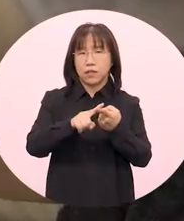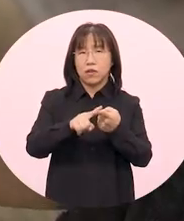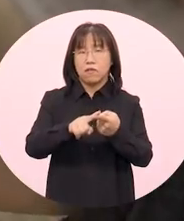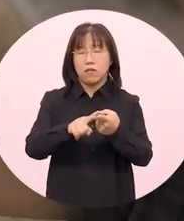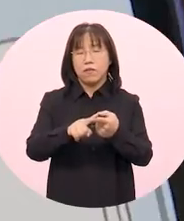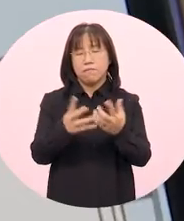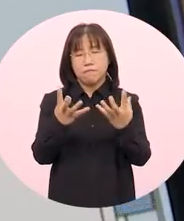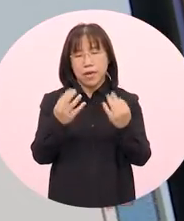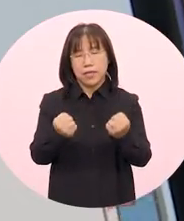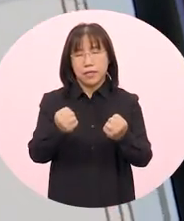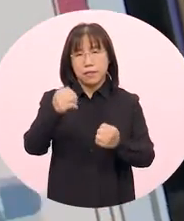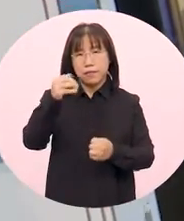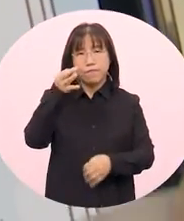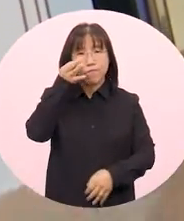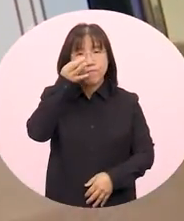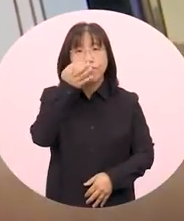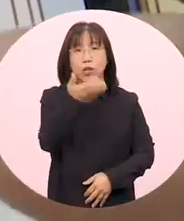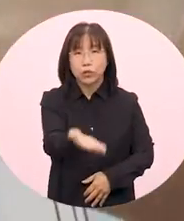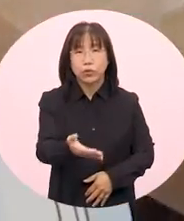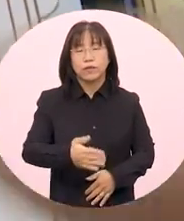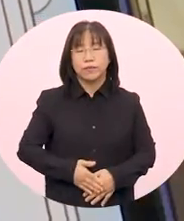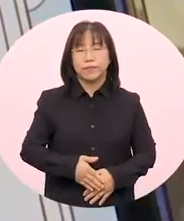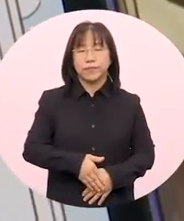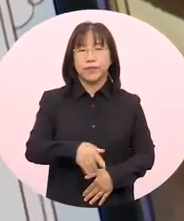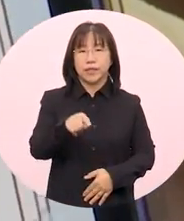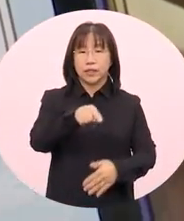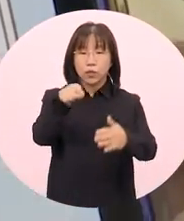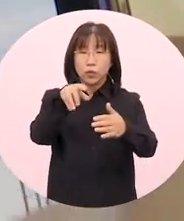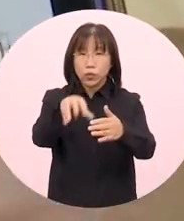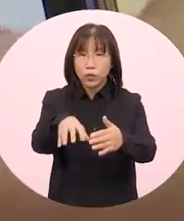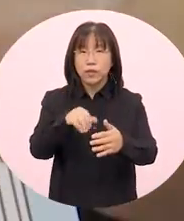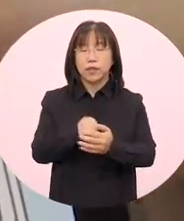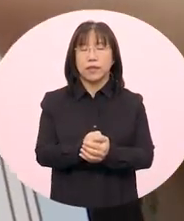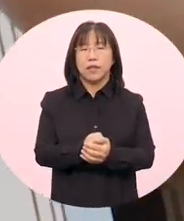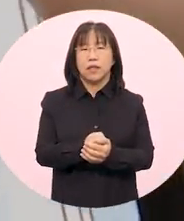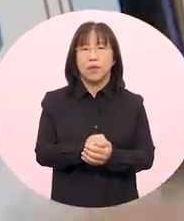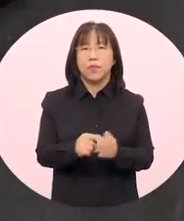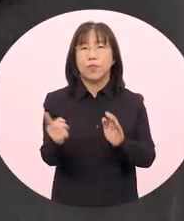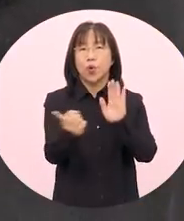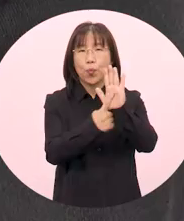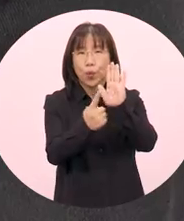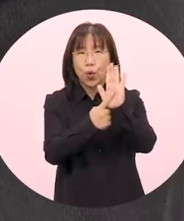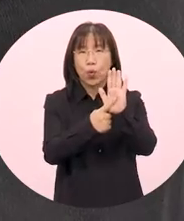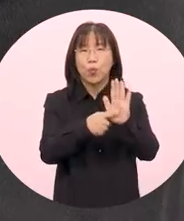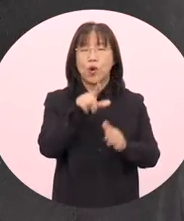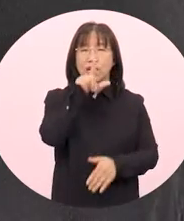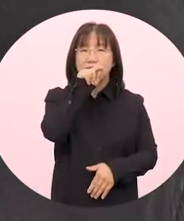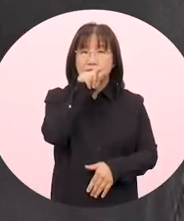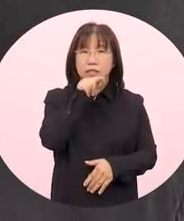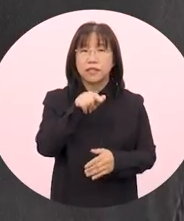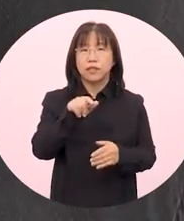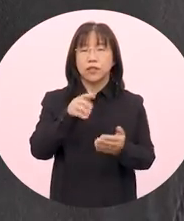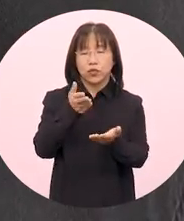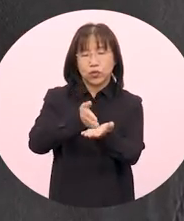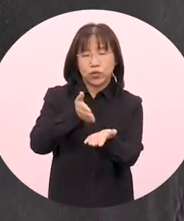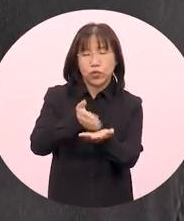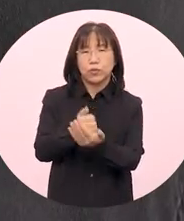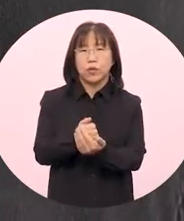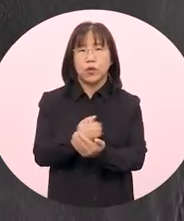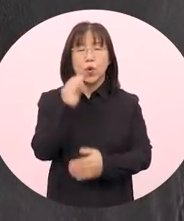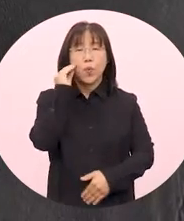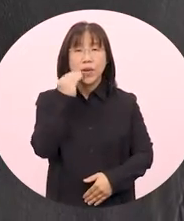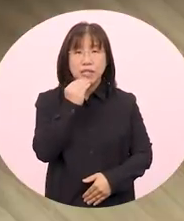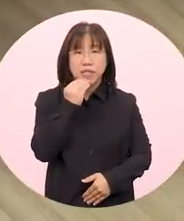구정 전반에 걸친 구민 관심사를 전달합니다. 또한 채널을 통해 구의 대표 홍보 매체인 강서